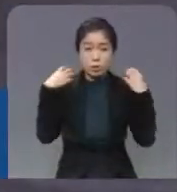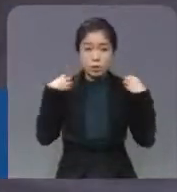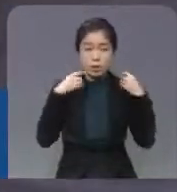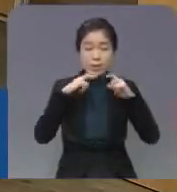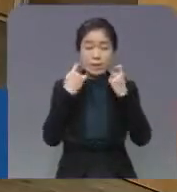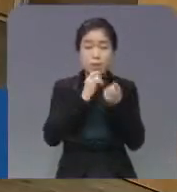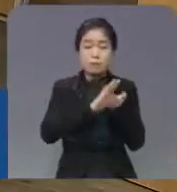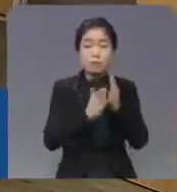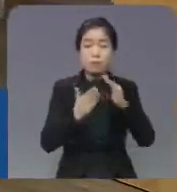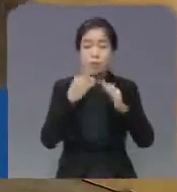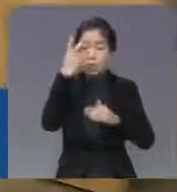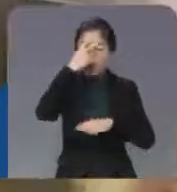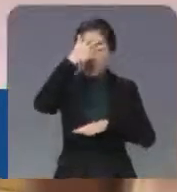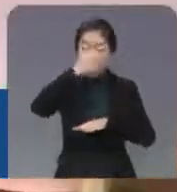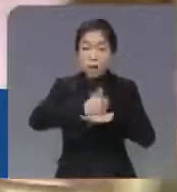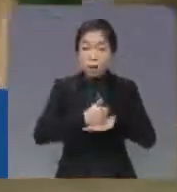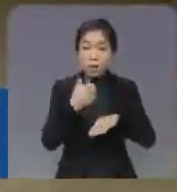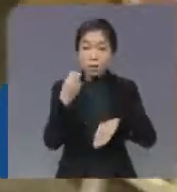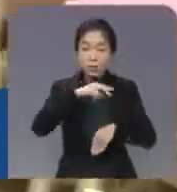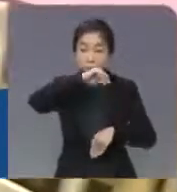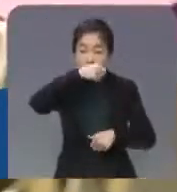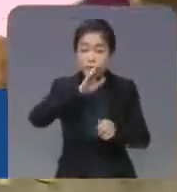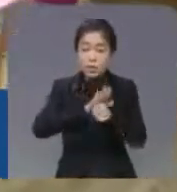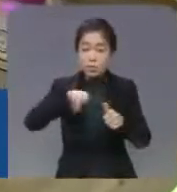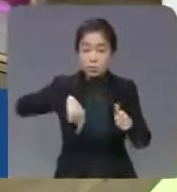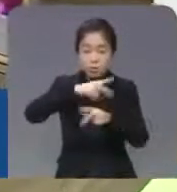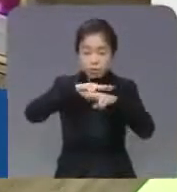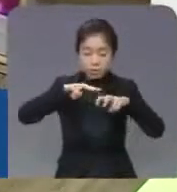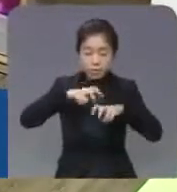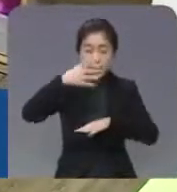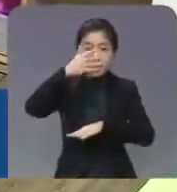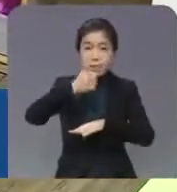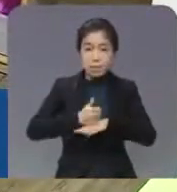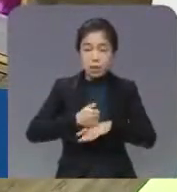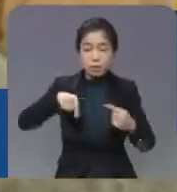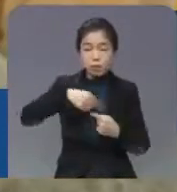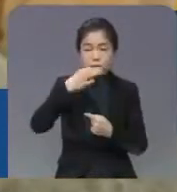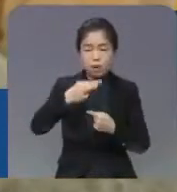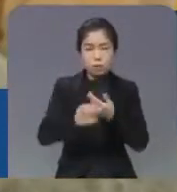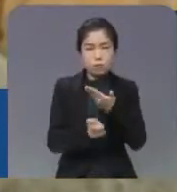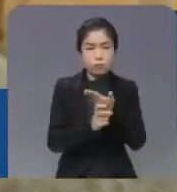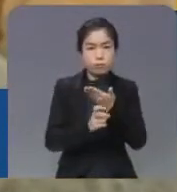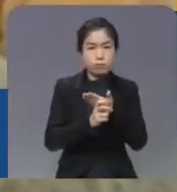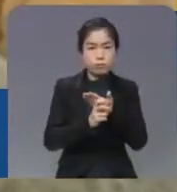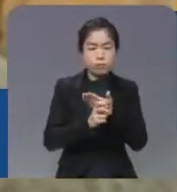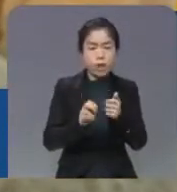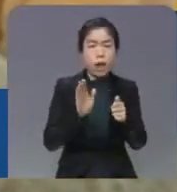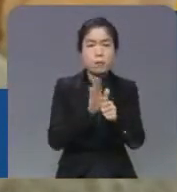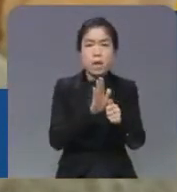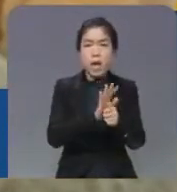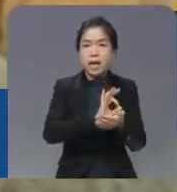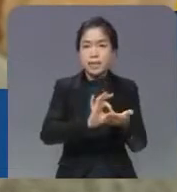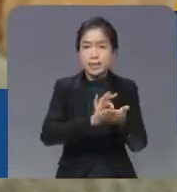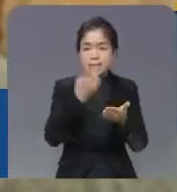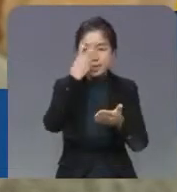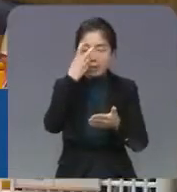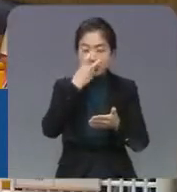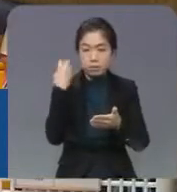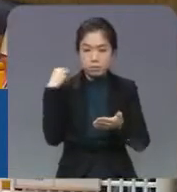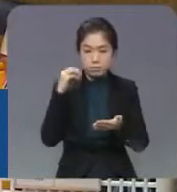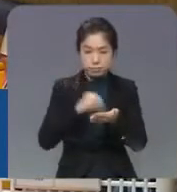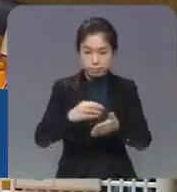사립 유치원 감사 결과와 예산 지원 현황을 분석한 결과 운영비 등을 부당하게 지원받아 감사에서